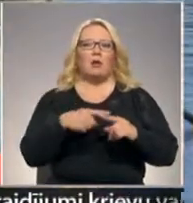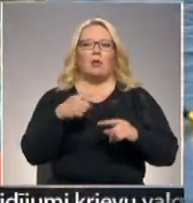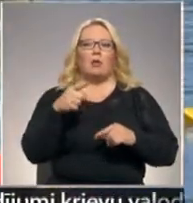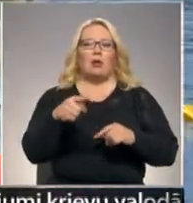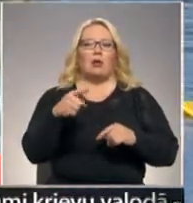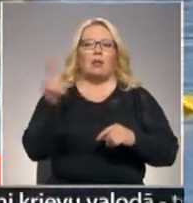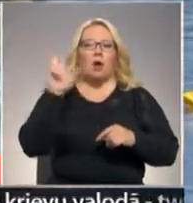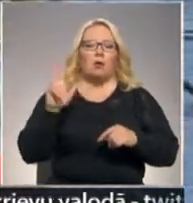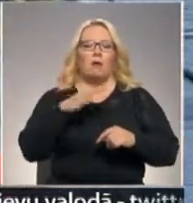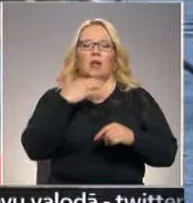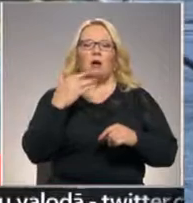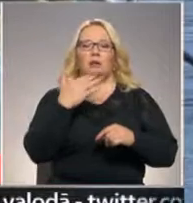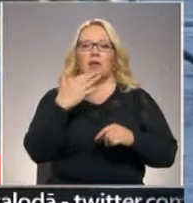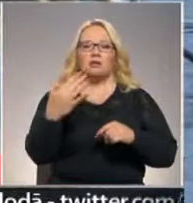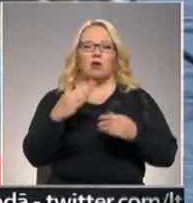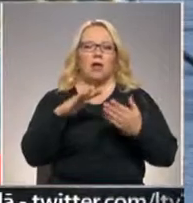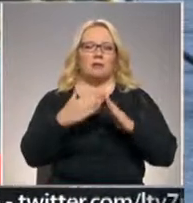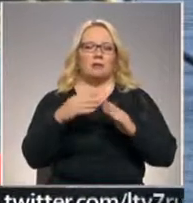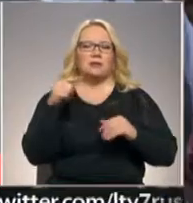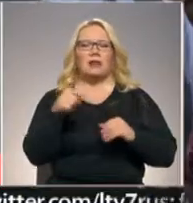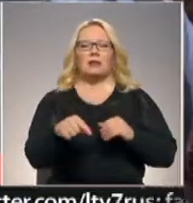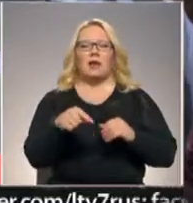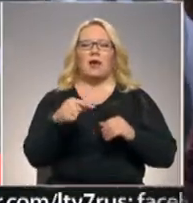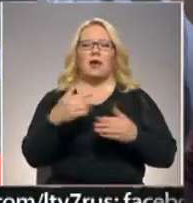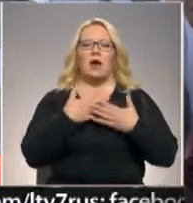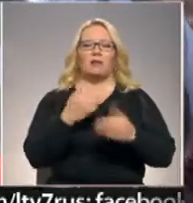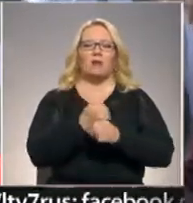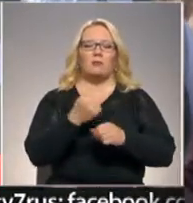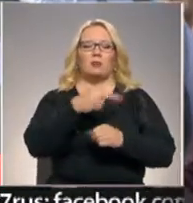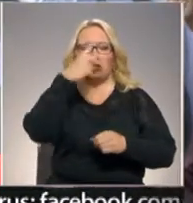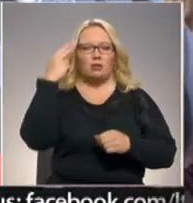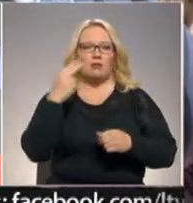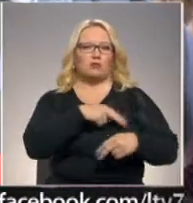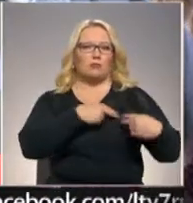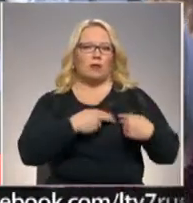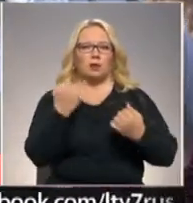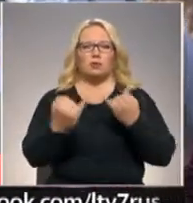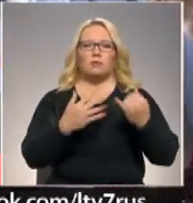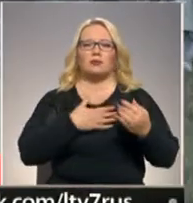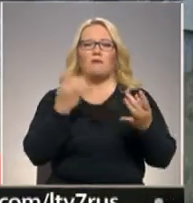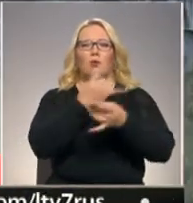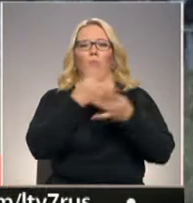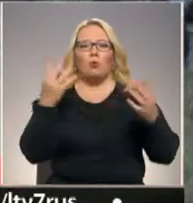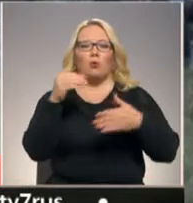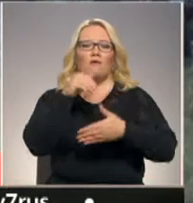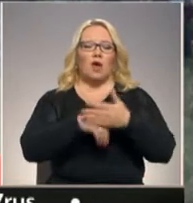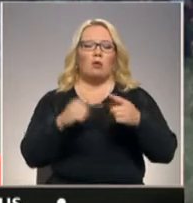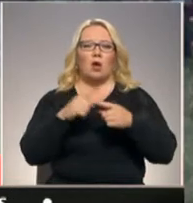Daugavpils ir daudz nacionāla pilsēta. Te aktīvi darbojas arī lietuviešu biedrība, kas kop savu kultūru un vēsturi, kā arī